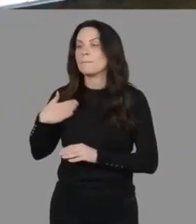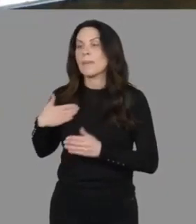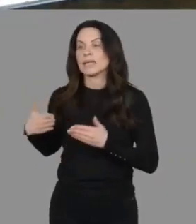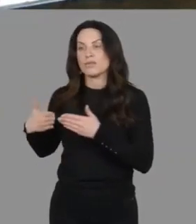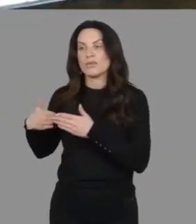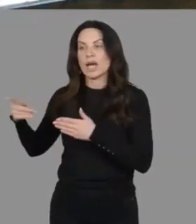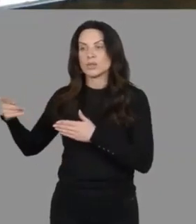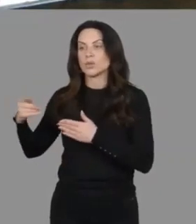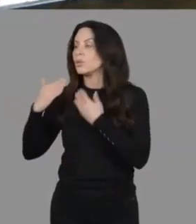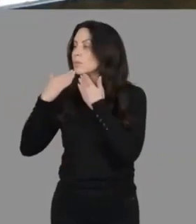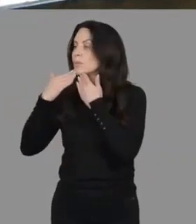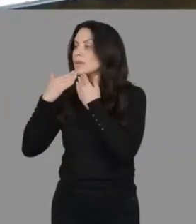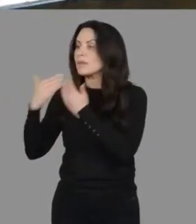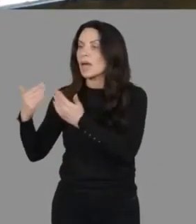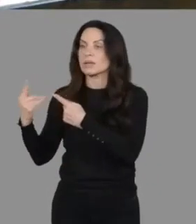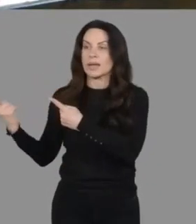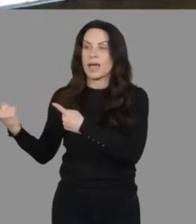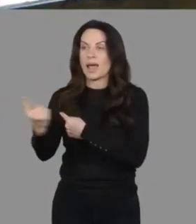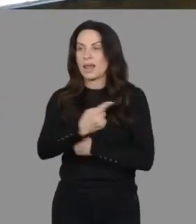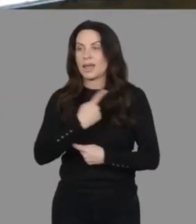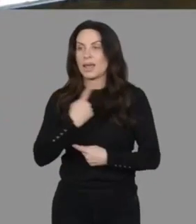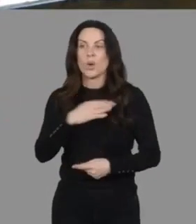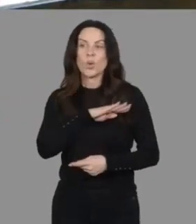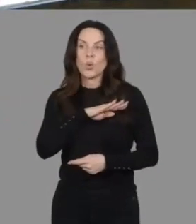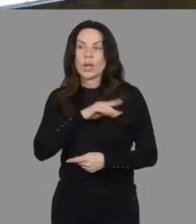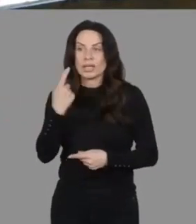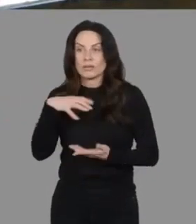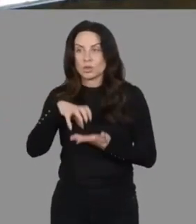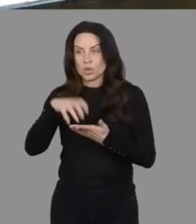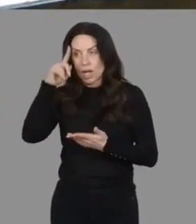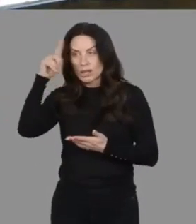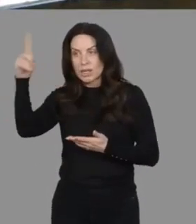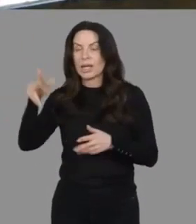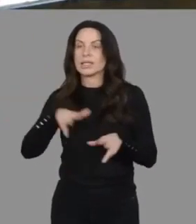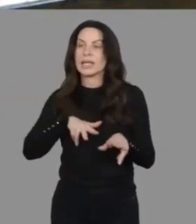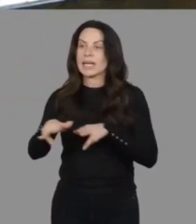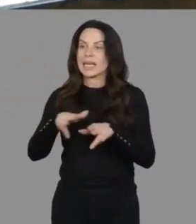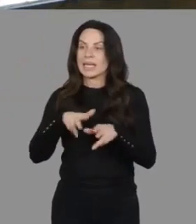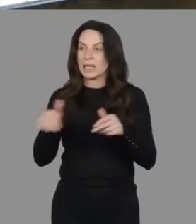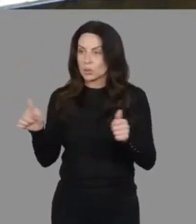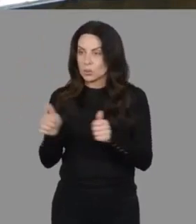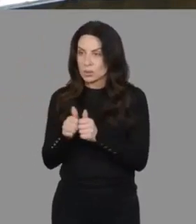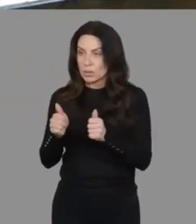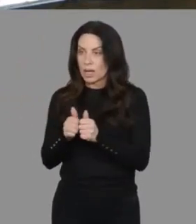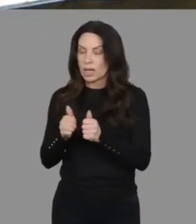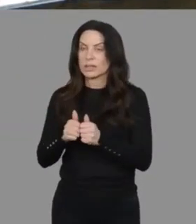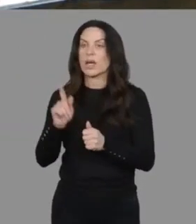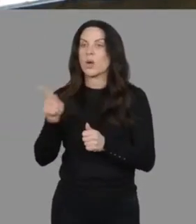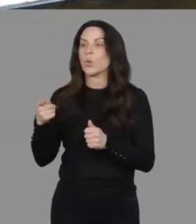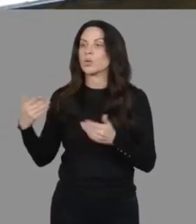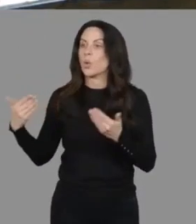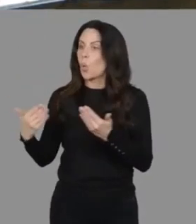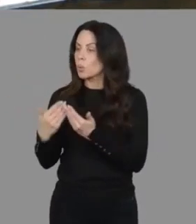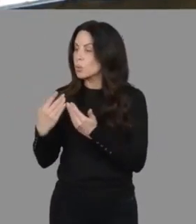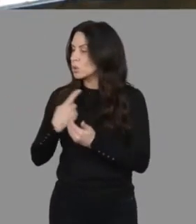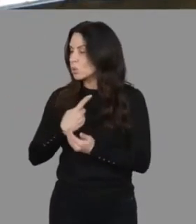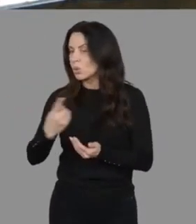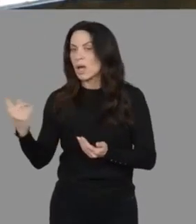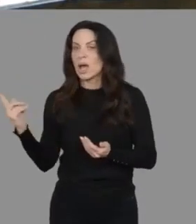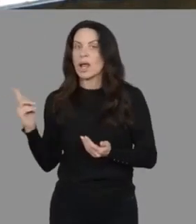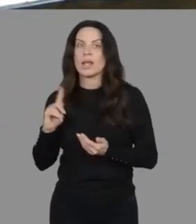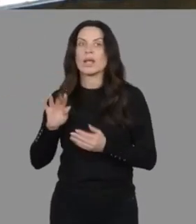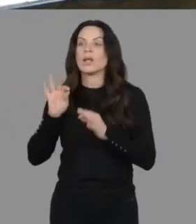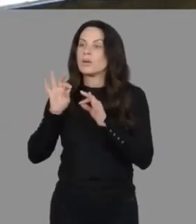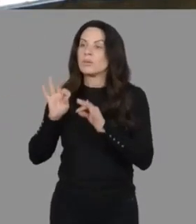sagen allen Kolleginnen und Kollegen hier im Stadtrat, von Regierungspartner bis fast alle in der Opposition, für